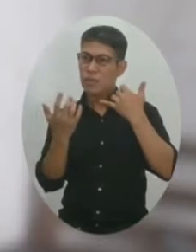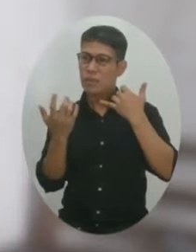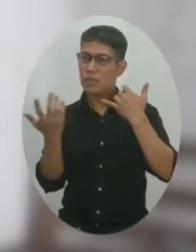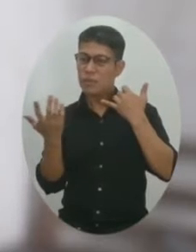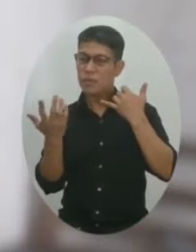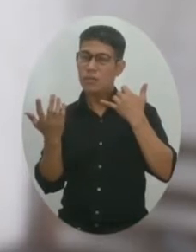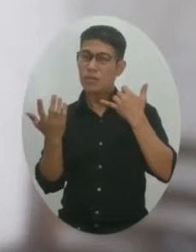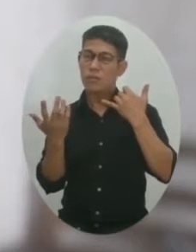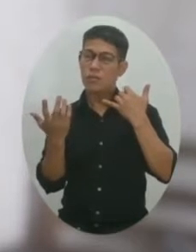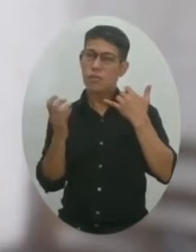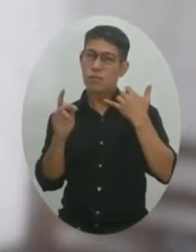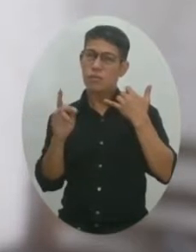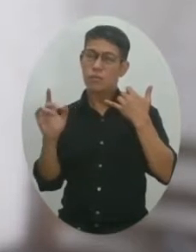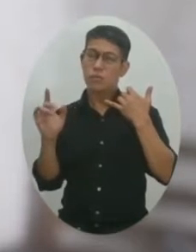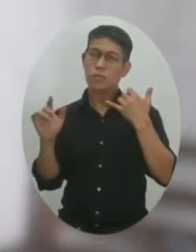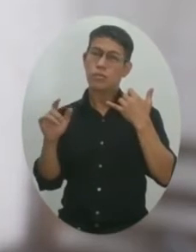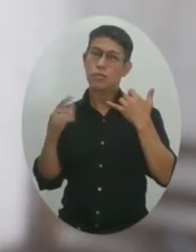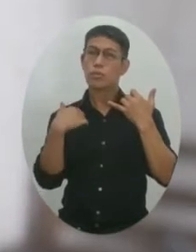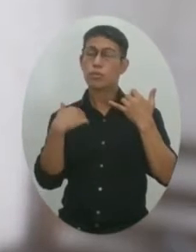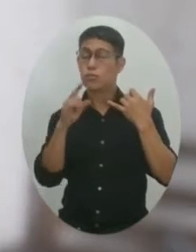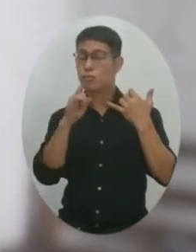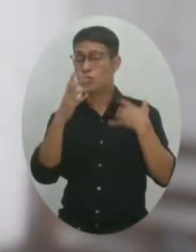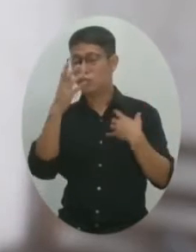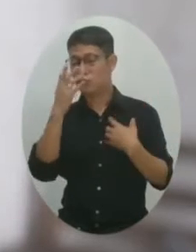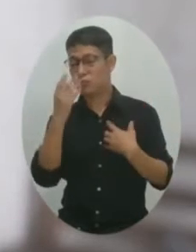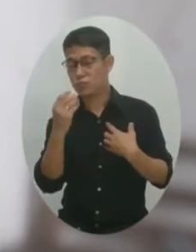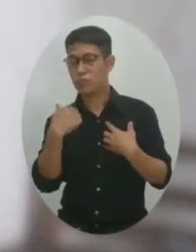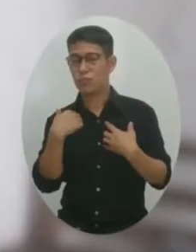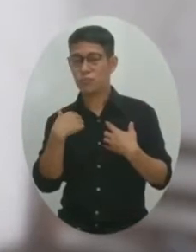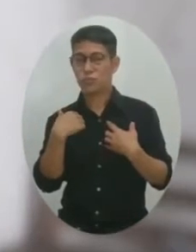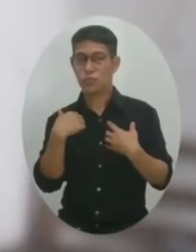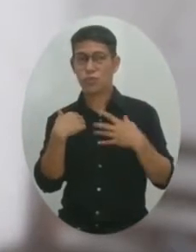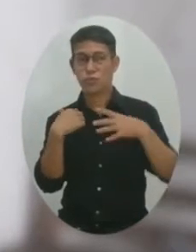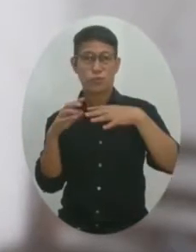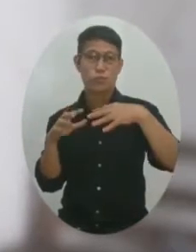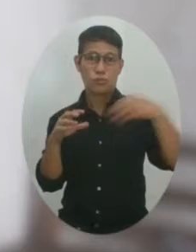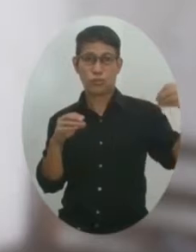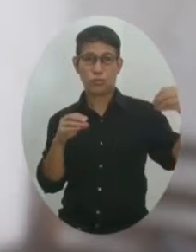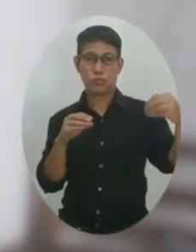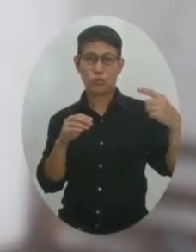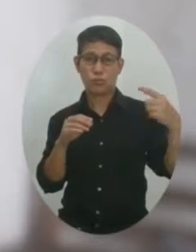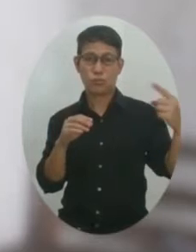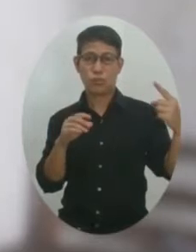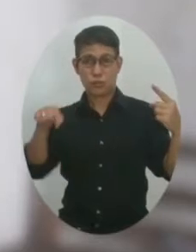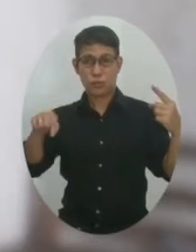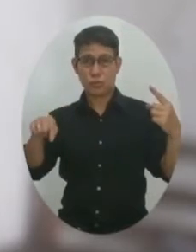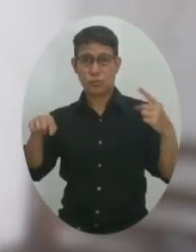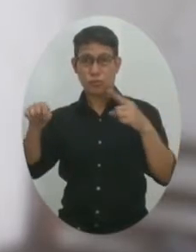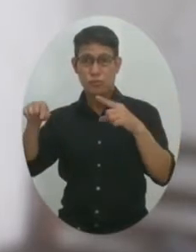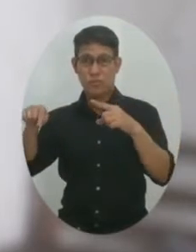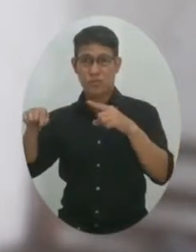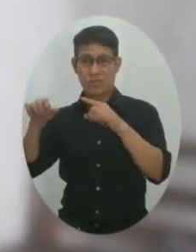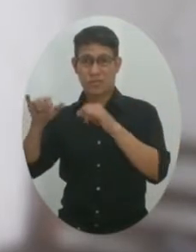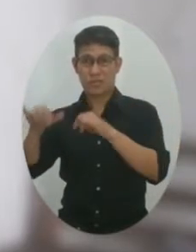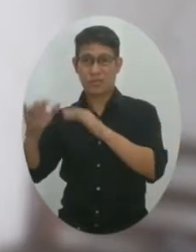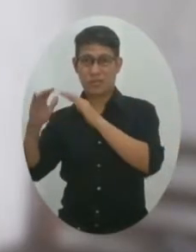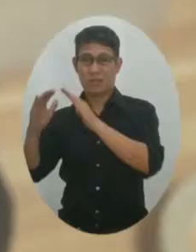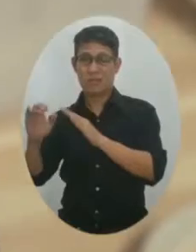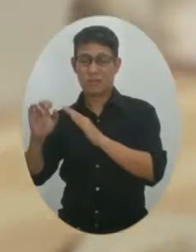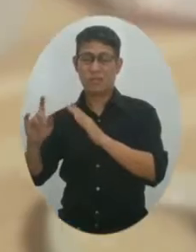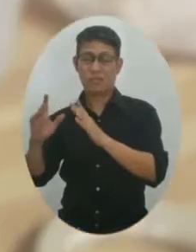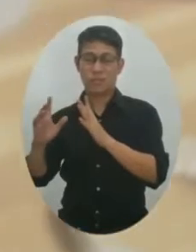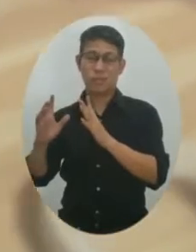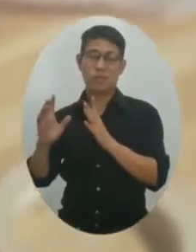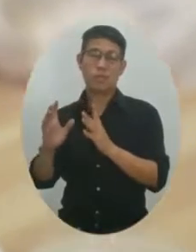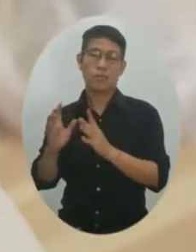ako. Kaso nga po, nasa kahimbingan pa ako ng tulog nun, kaya sila paalis na. Ako nandito pa sa bahay.